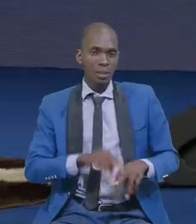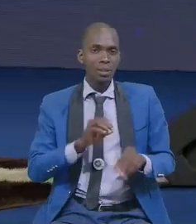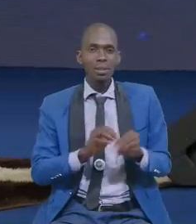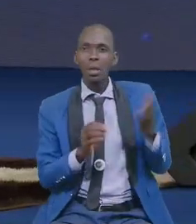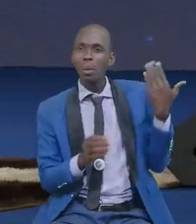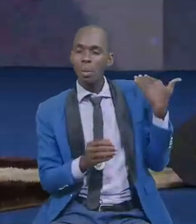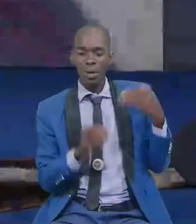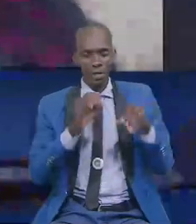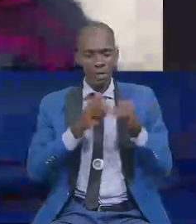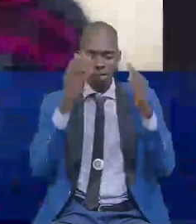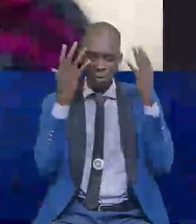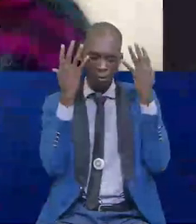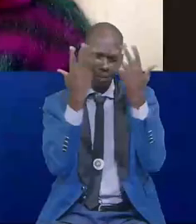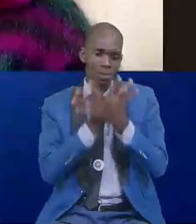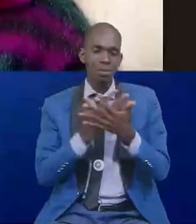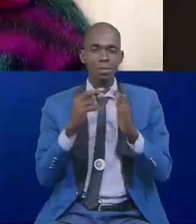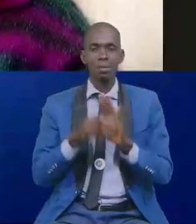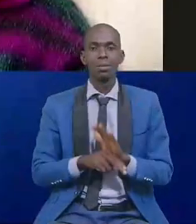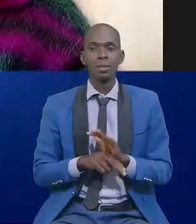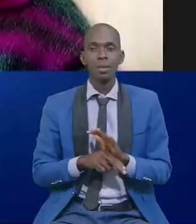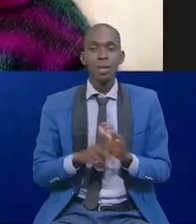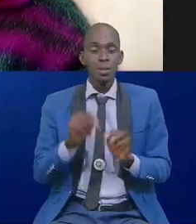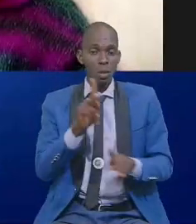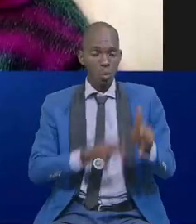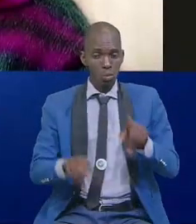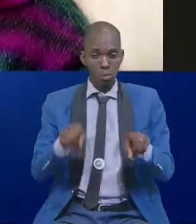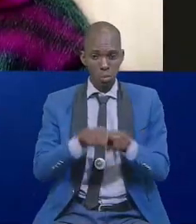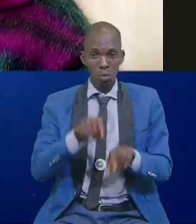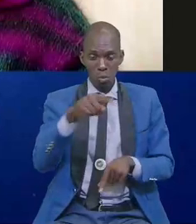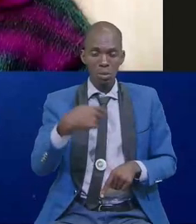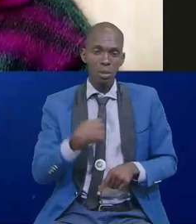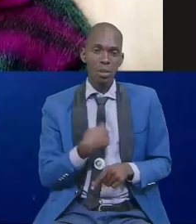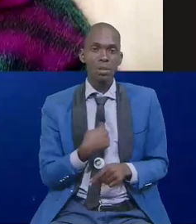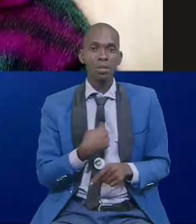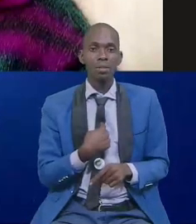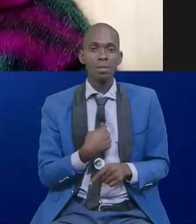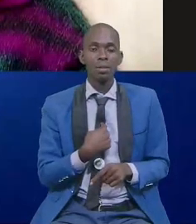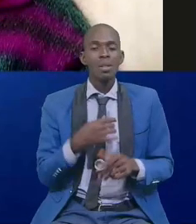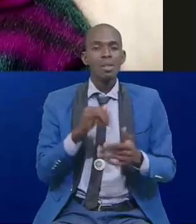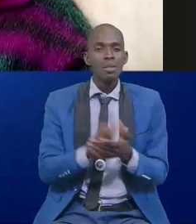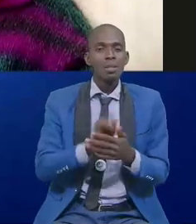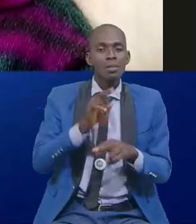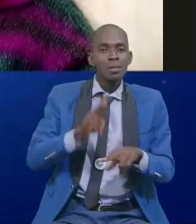assis par le passé dans les ténèbres, le peuple comme vous et moi,